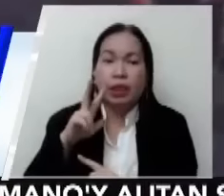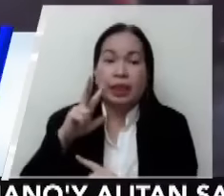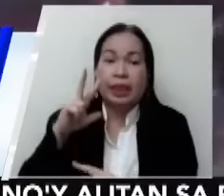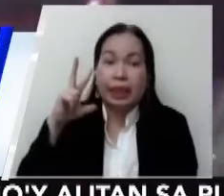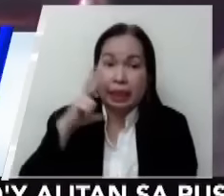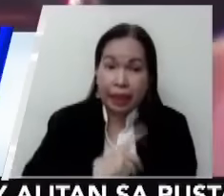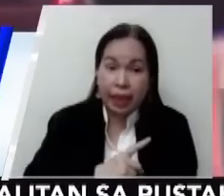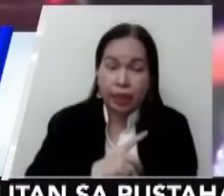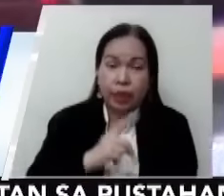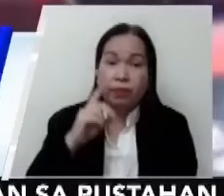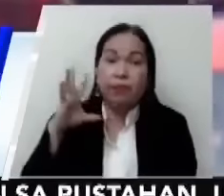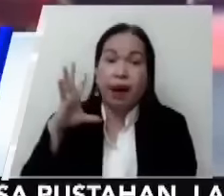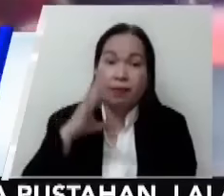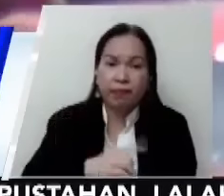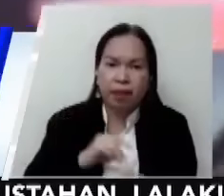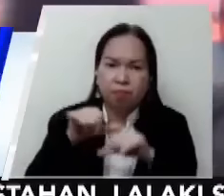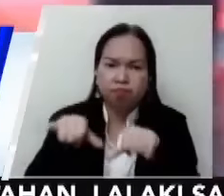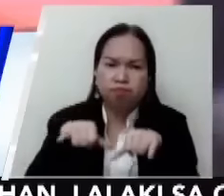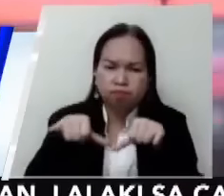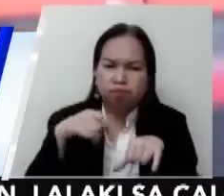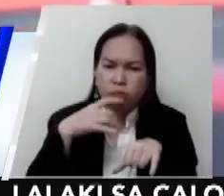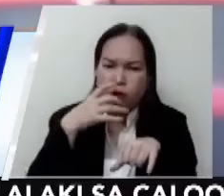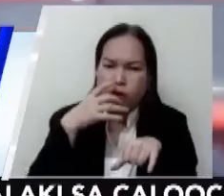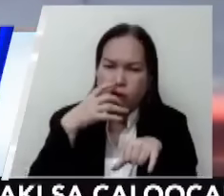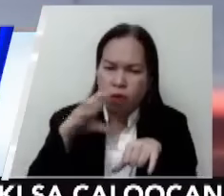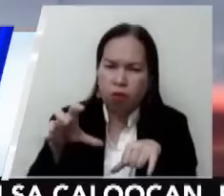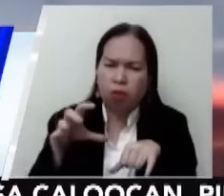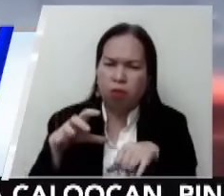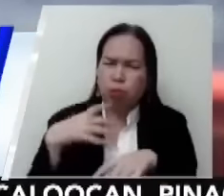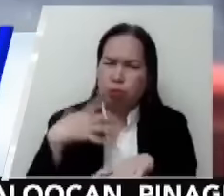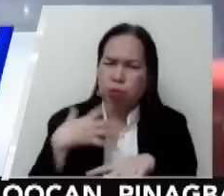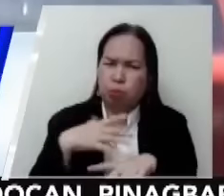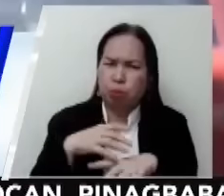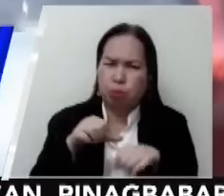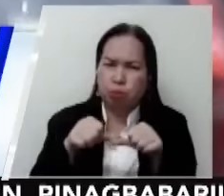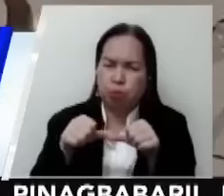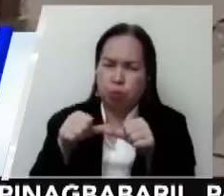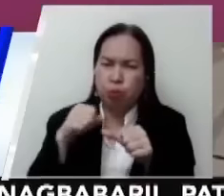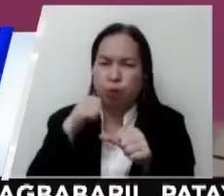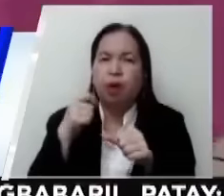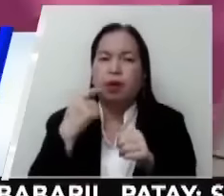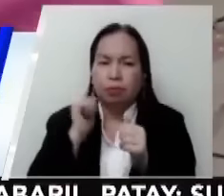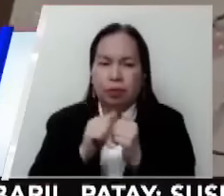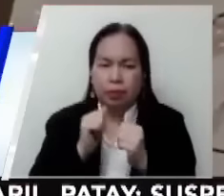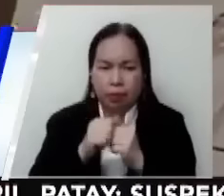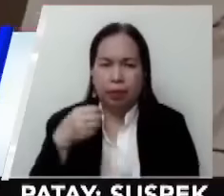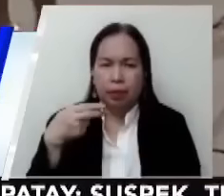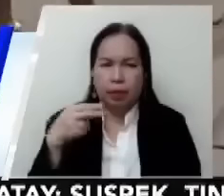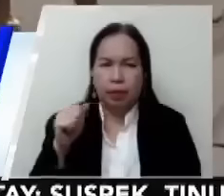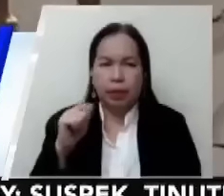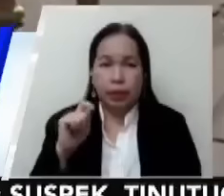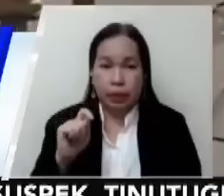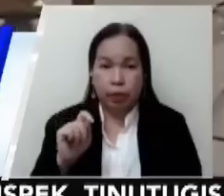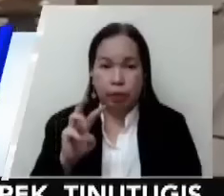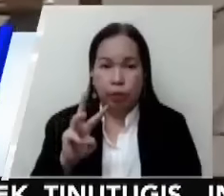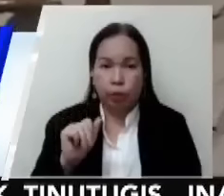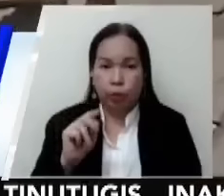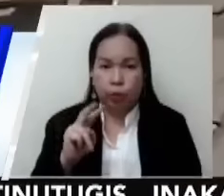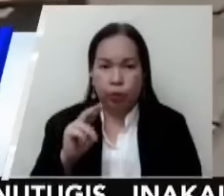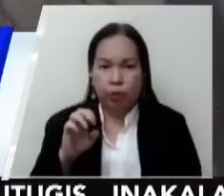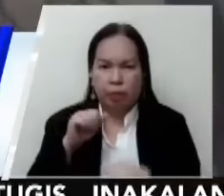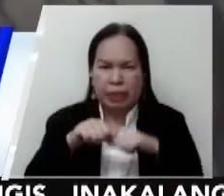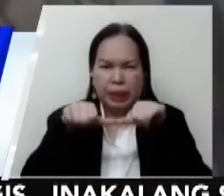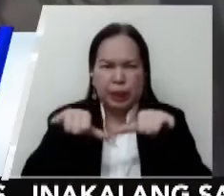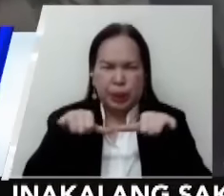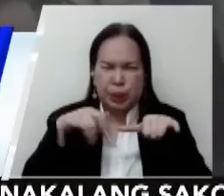pag na-observe natin, dun natin masasabi na heat wave yun. Masalimuot din daw maghimay ng klima